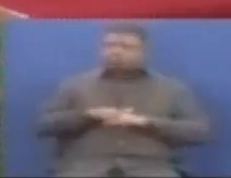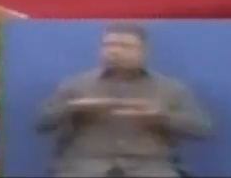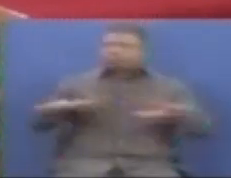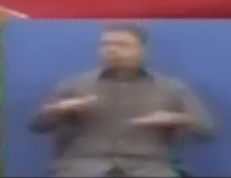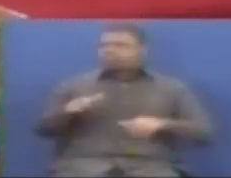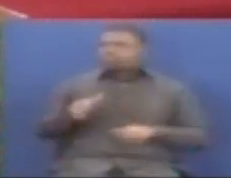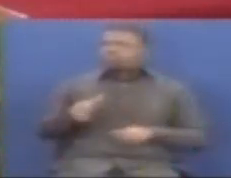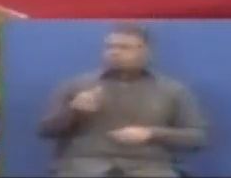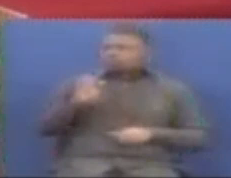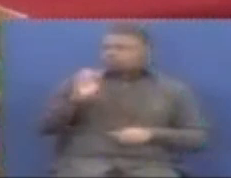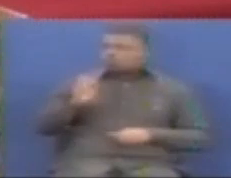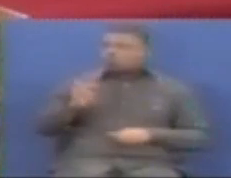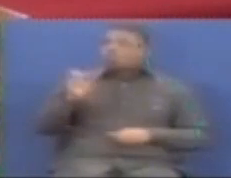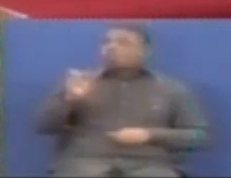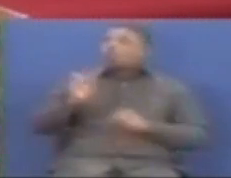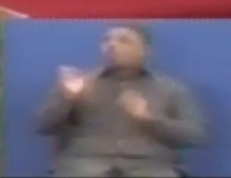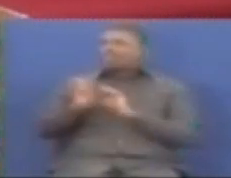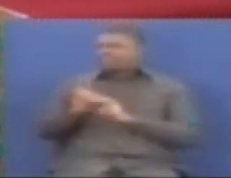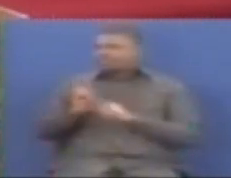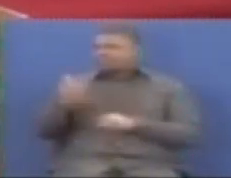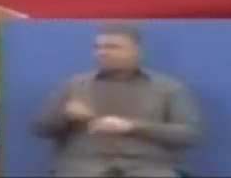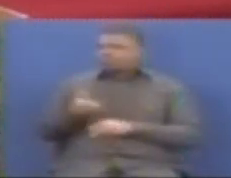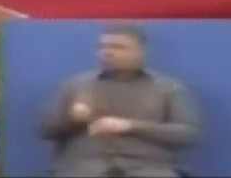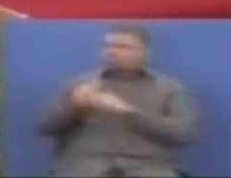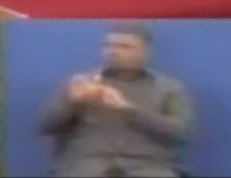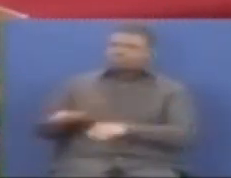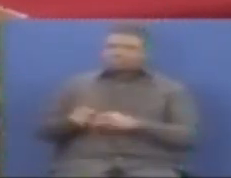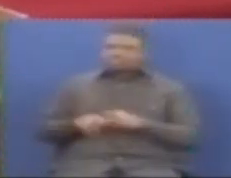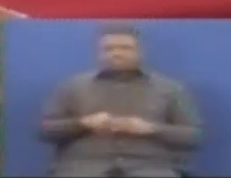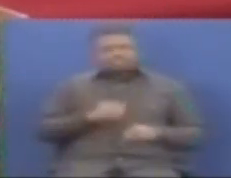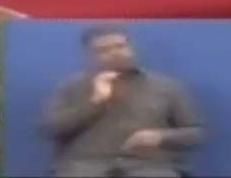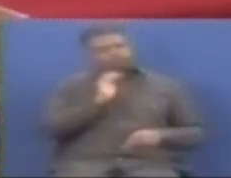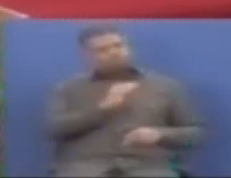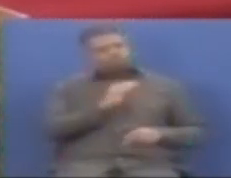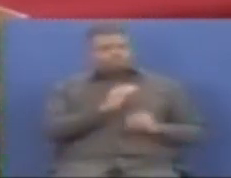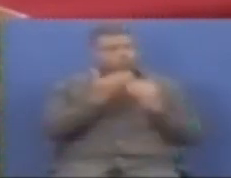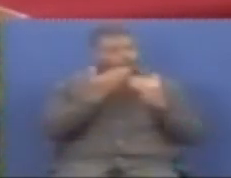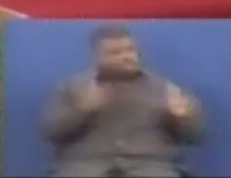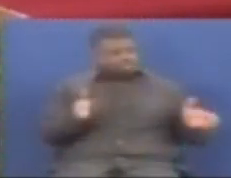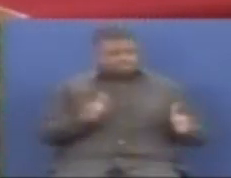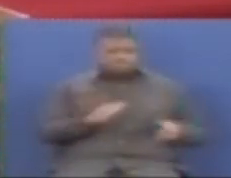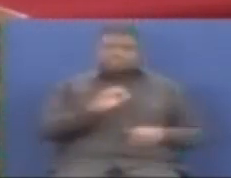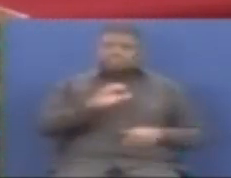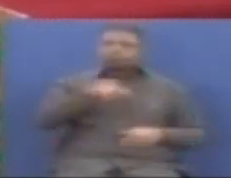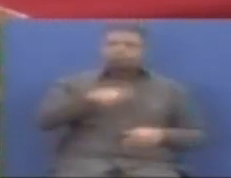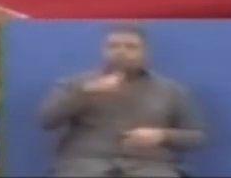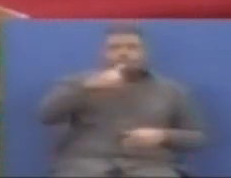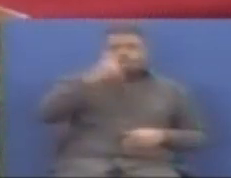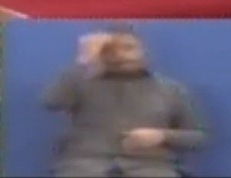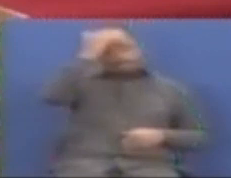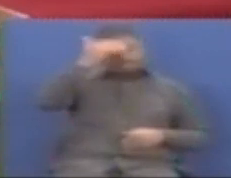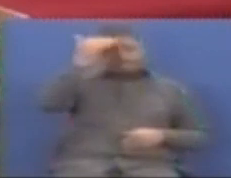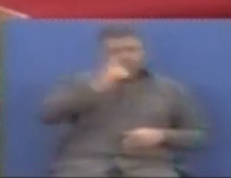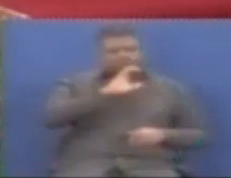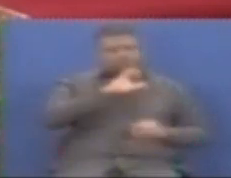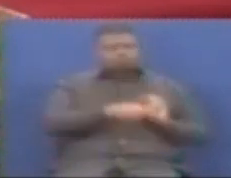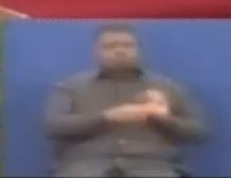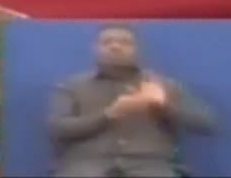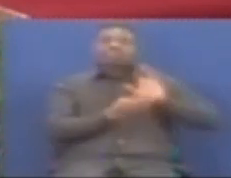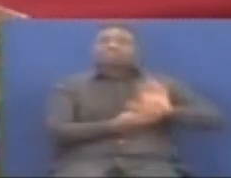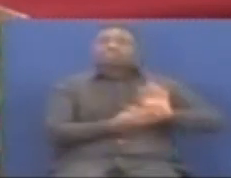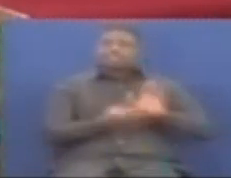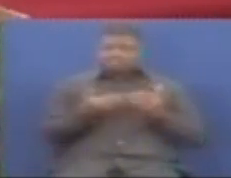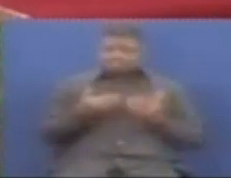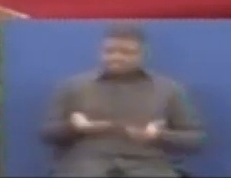umeme kwenye vitongoji vilivyosalia katika kijiji chake cha Kongei, naomba nimtaarifu kwamba mkoa wa Kilimanjaro ni miongoni mwa mikoa tisa ambayo